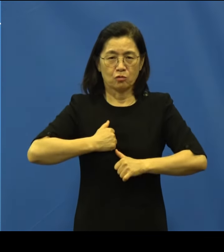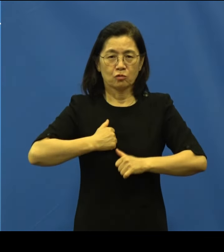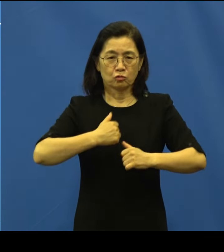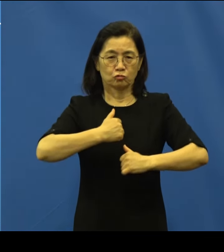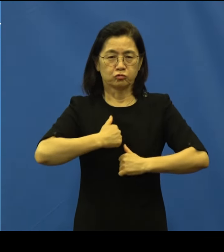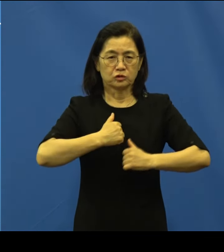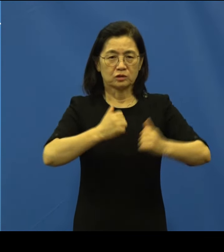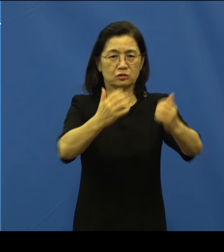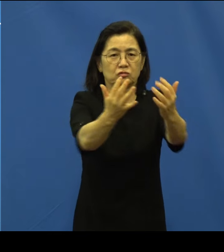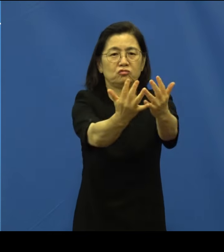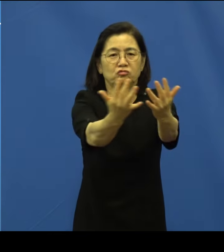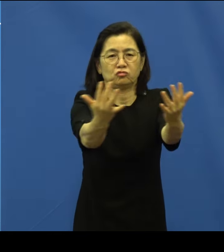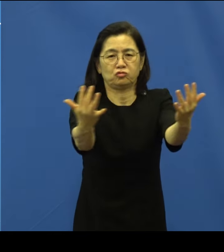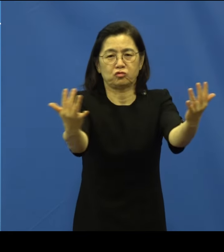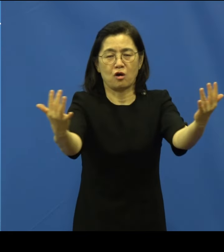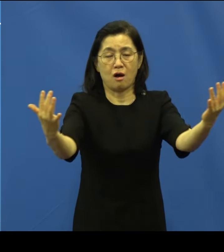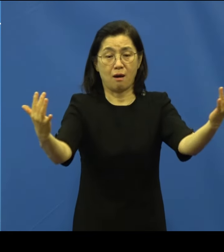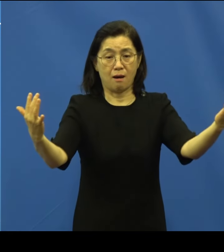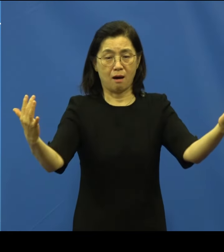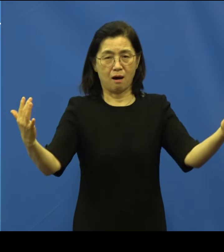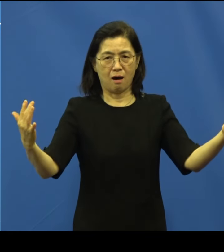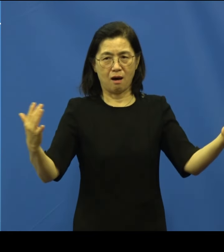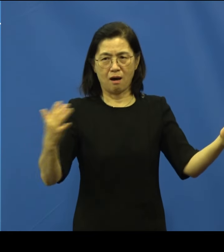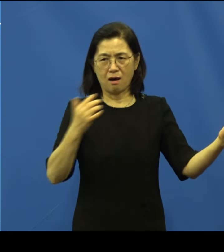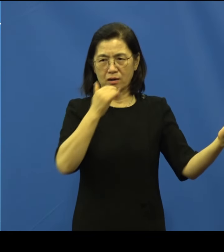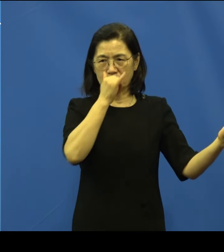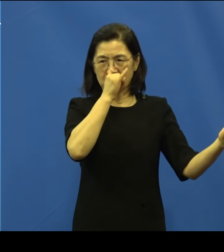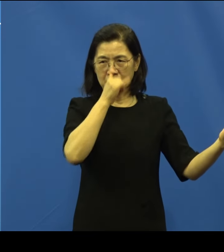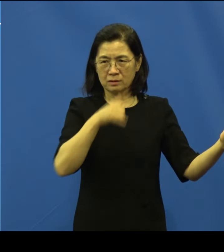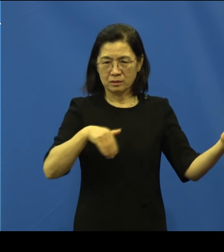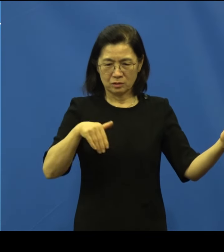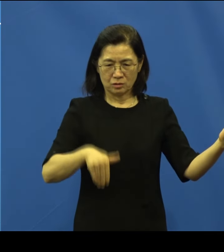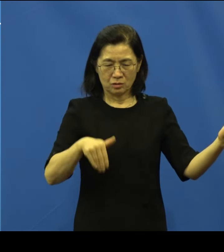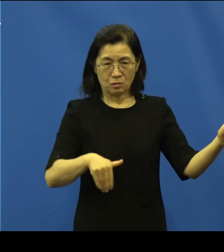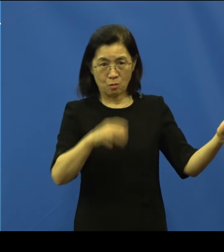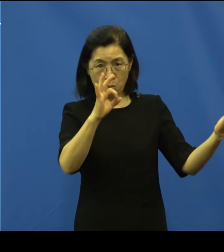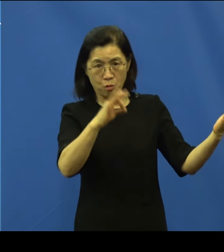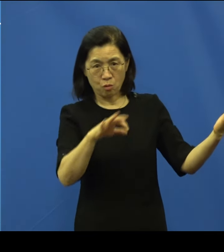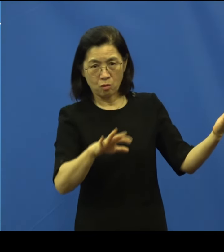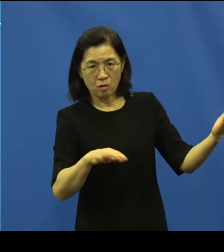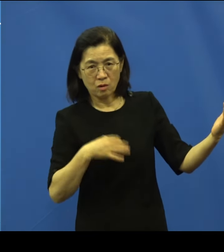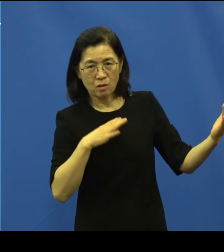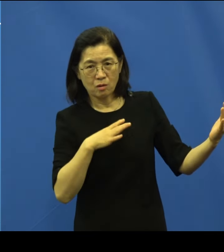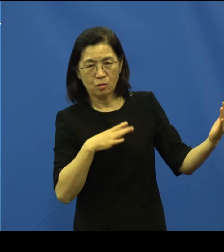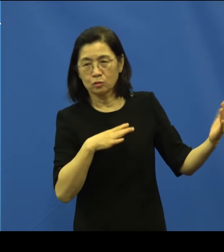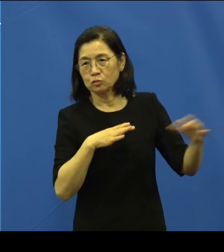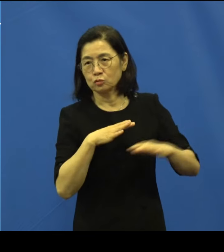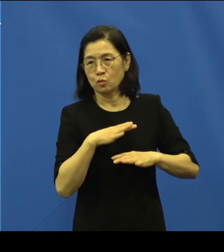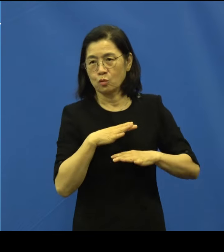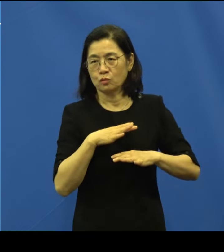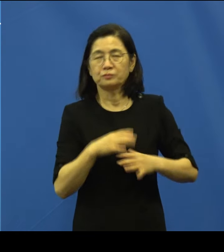거. 아마 이 사환이, 엘리사의 사환이 놀란 거죠. 혼비백산.